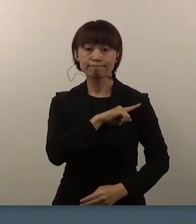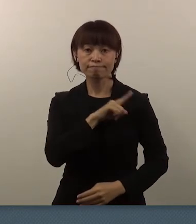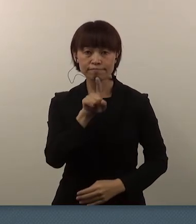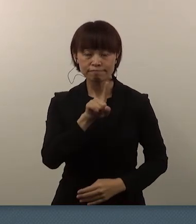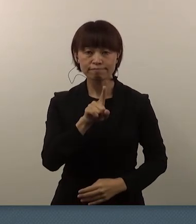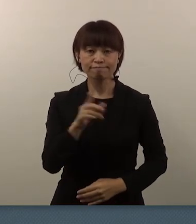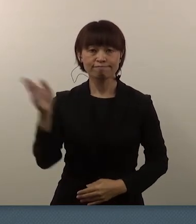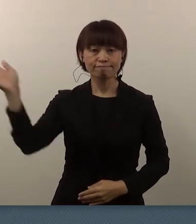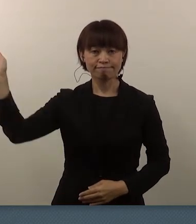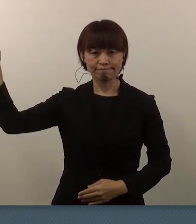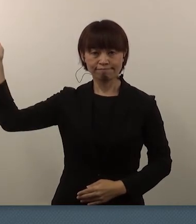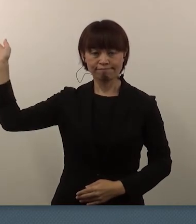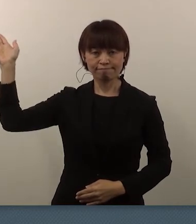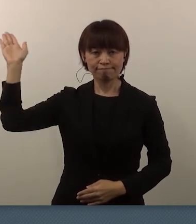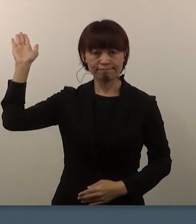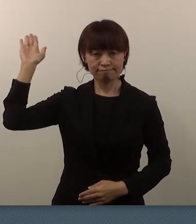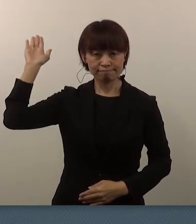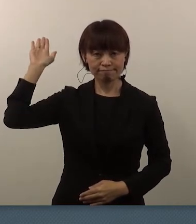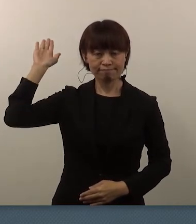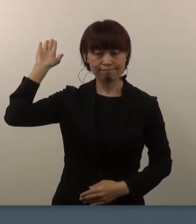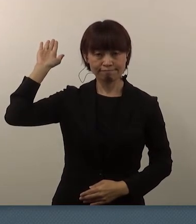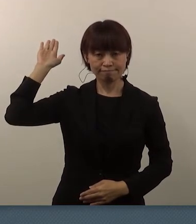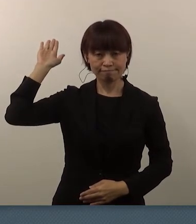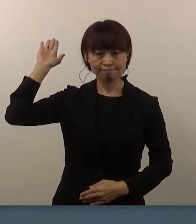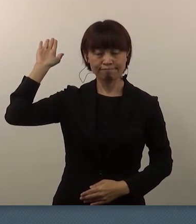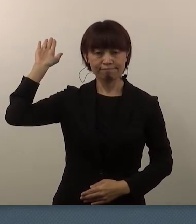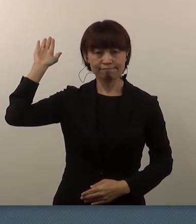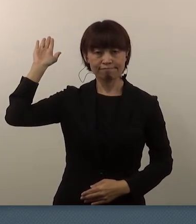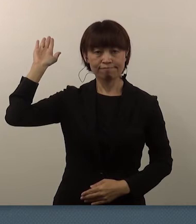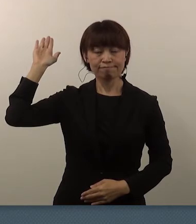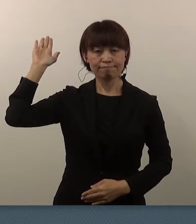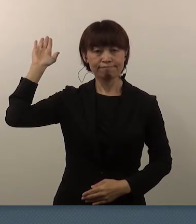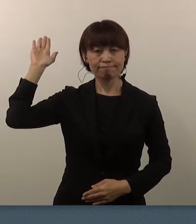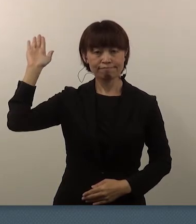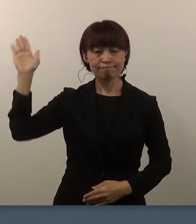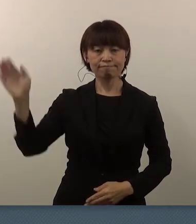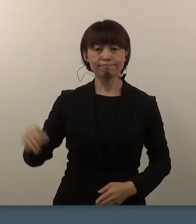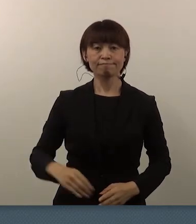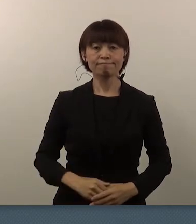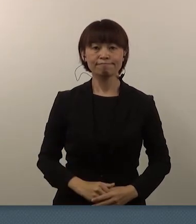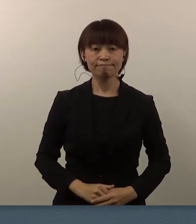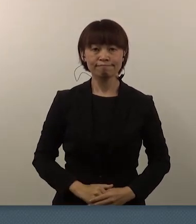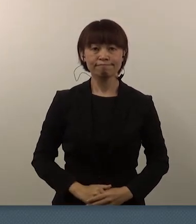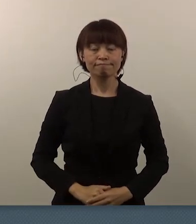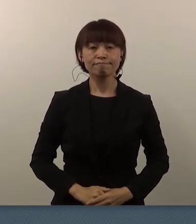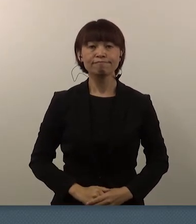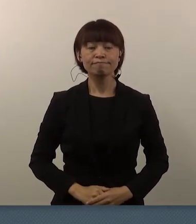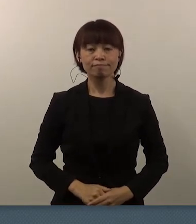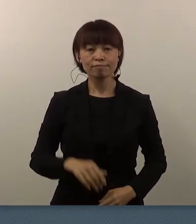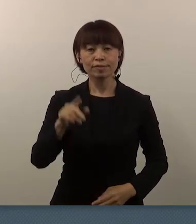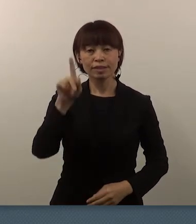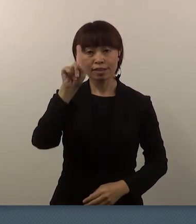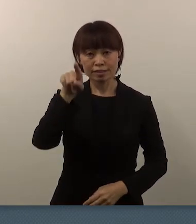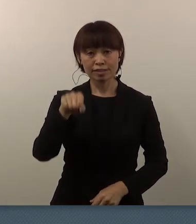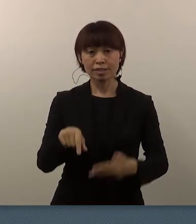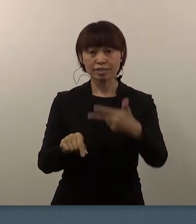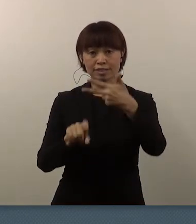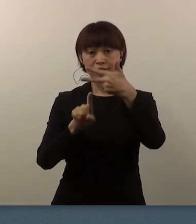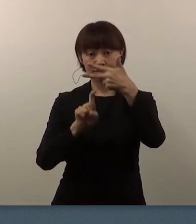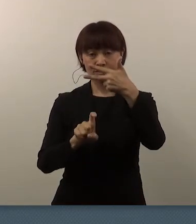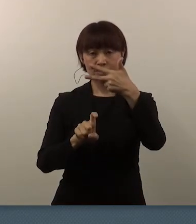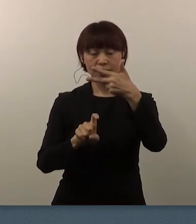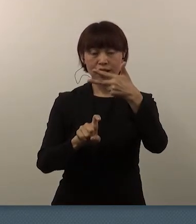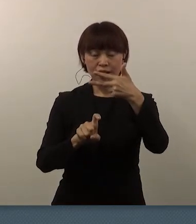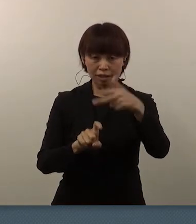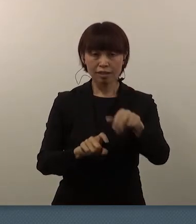物産観光プラザ神奈川屋の総合横浜店オープンについてです。明日7月10日火曜日9時